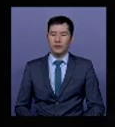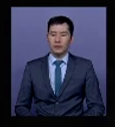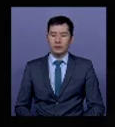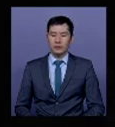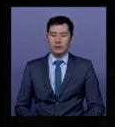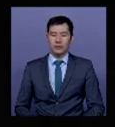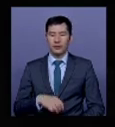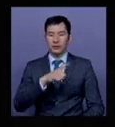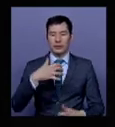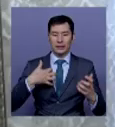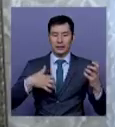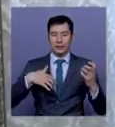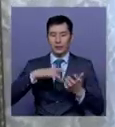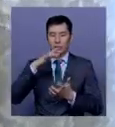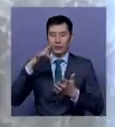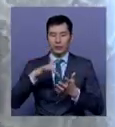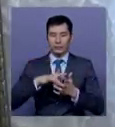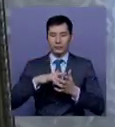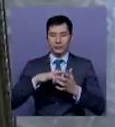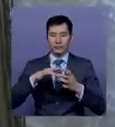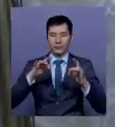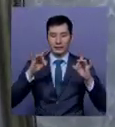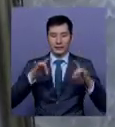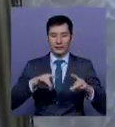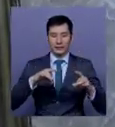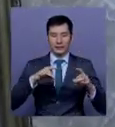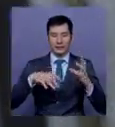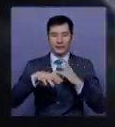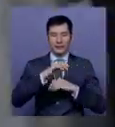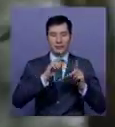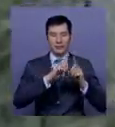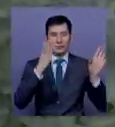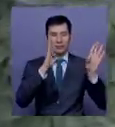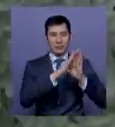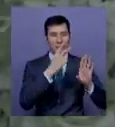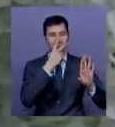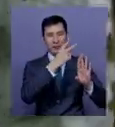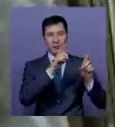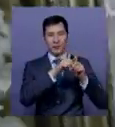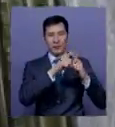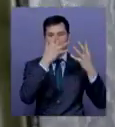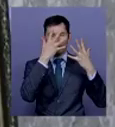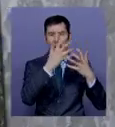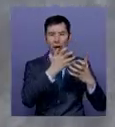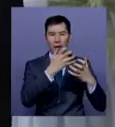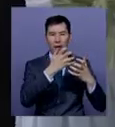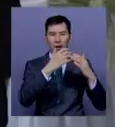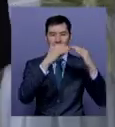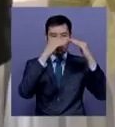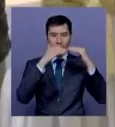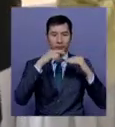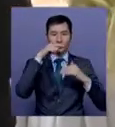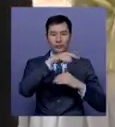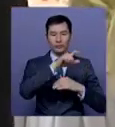Бұл Тараз қаласындағы тойханалардың бірі. Сыртына қарап жан баласы жоқ ба дерсің, бірақ қызықтың бәрі сырт жарығы